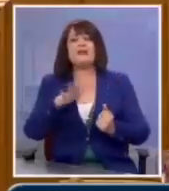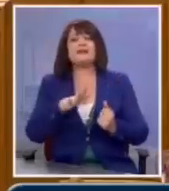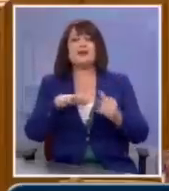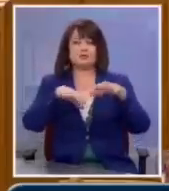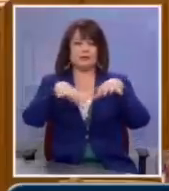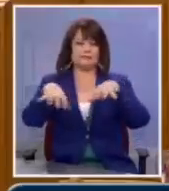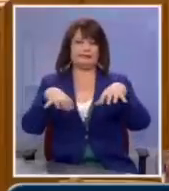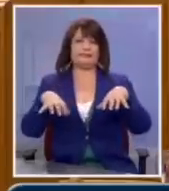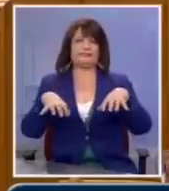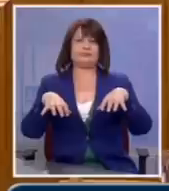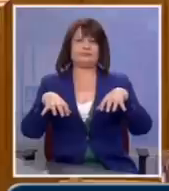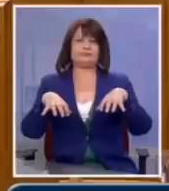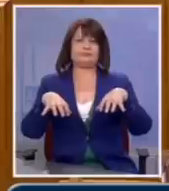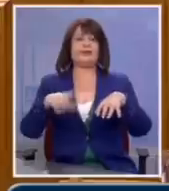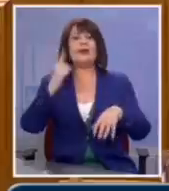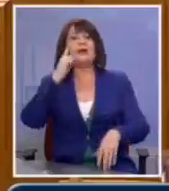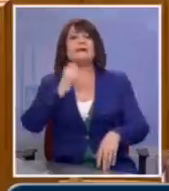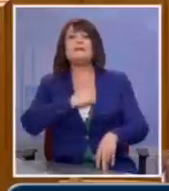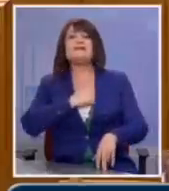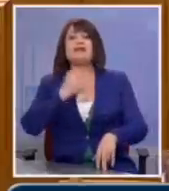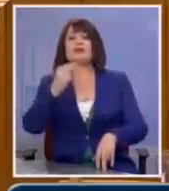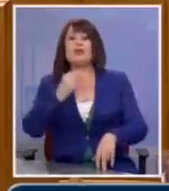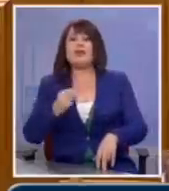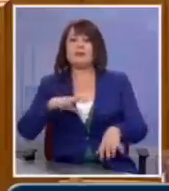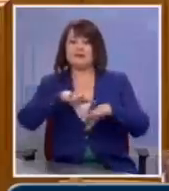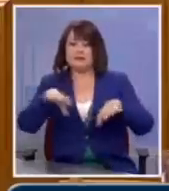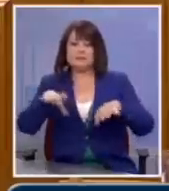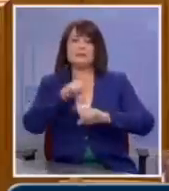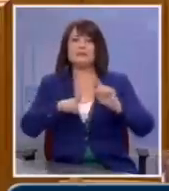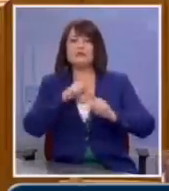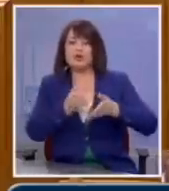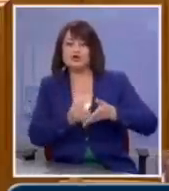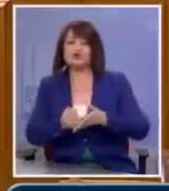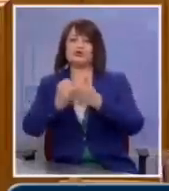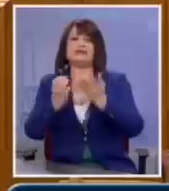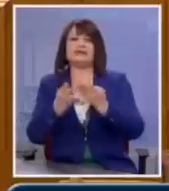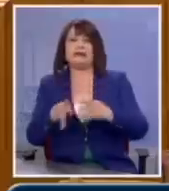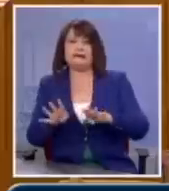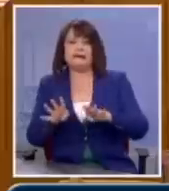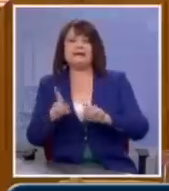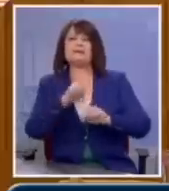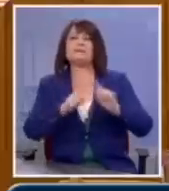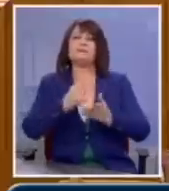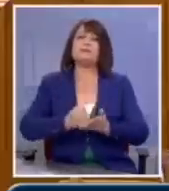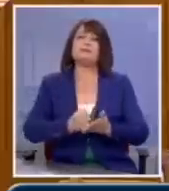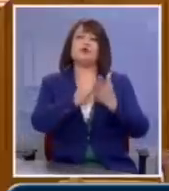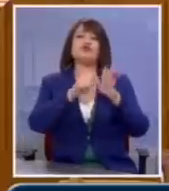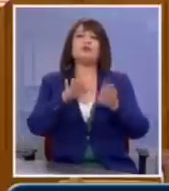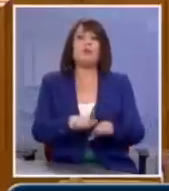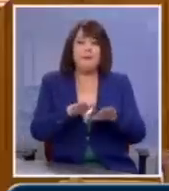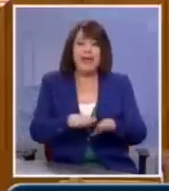σε στρατόπεδα πάνω σε ιδεολογικά ζητήματα. Ποιος είναι με το δίκαιο του αίματος, ποιος είναι με το δίκαιο του